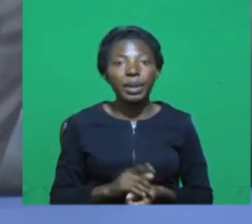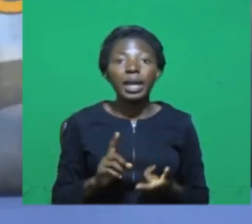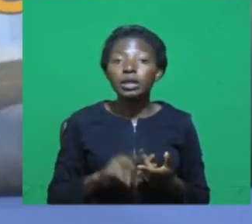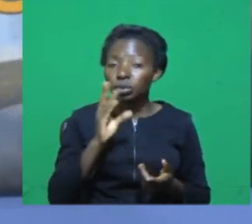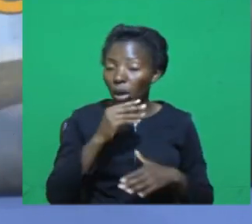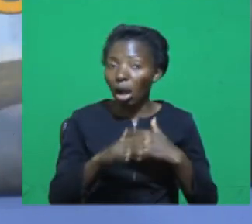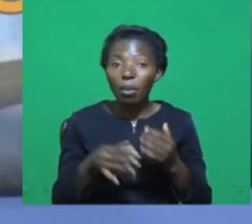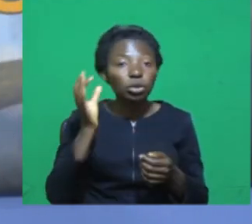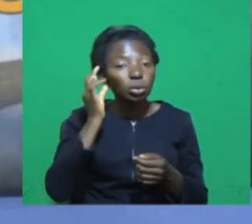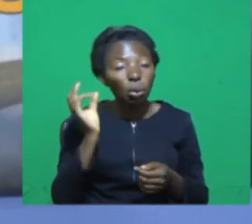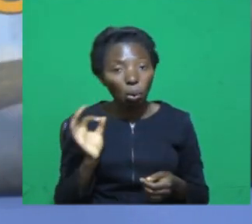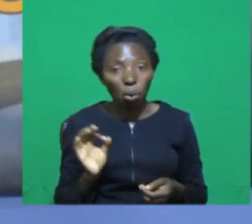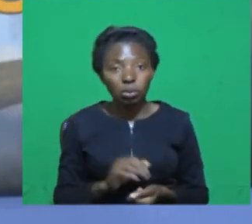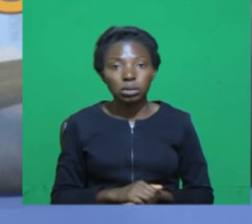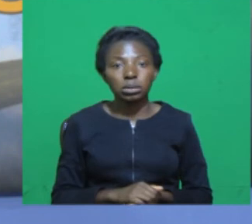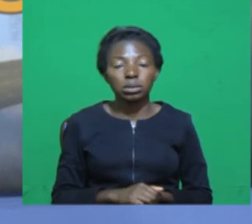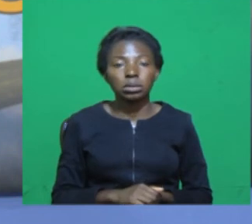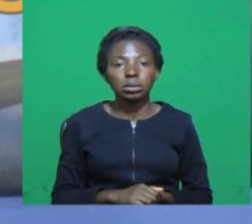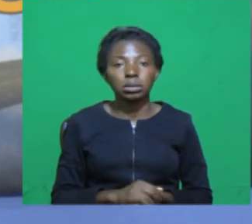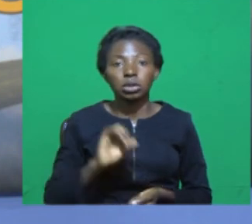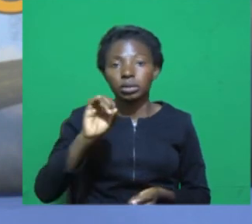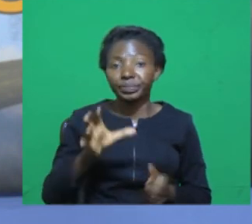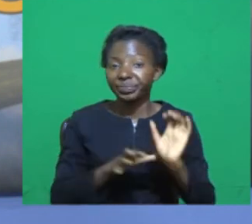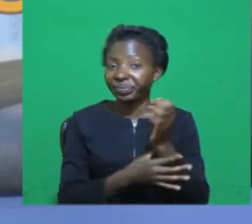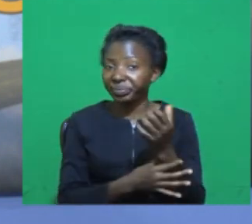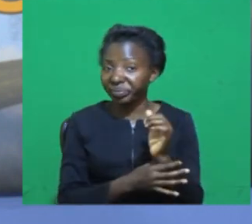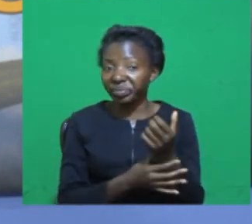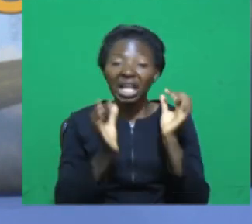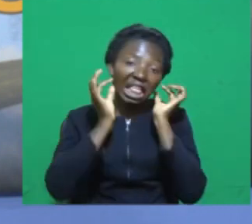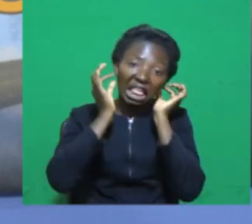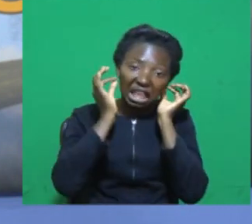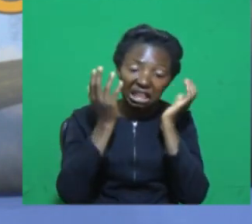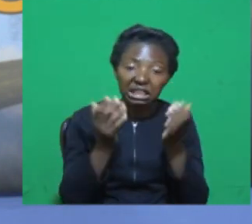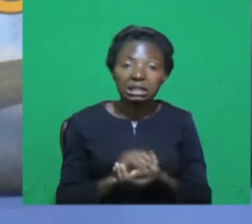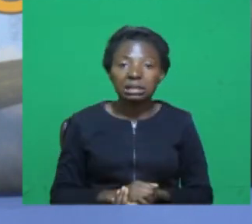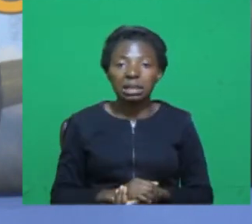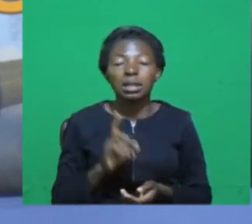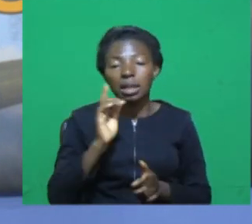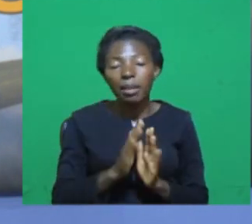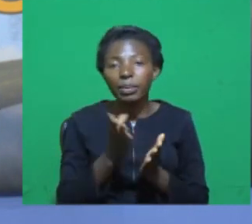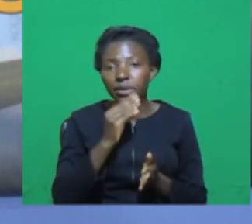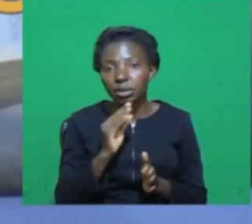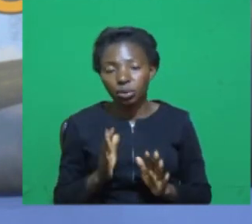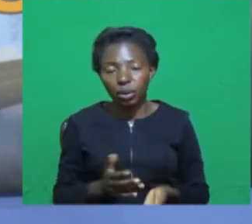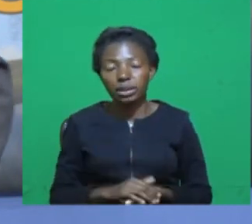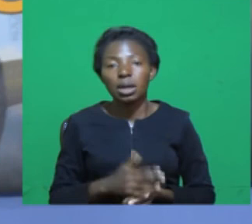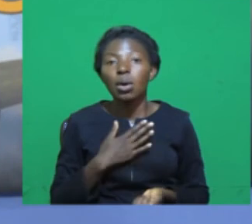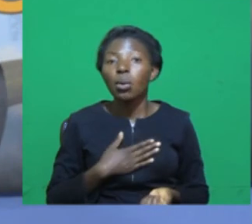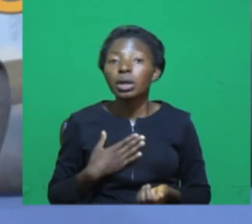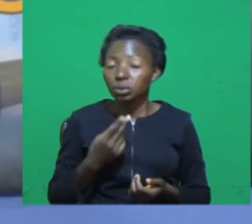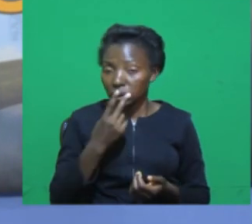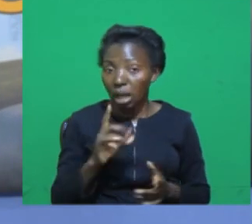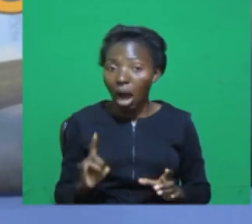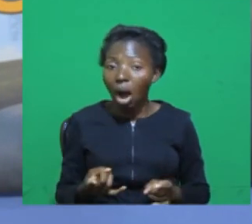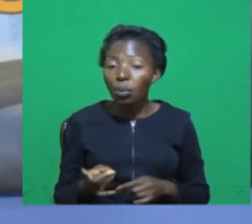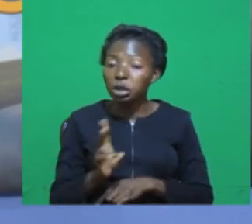apa ndopandoda kuteedza pejuwelara nematombo anokosha. Tingonzwa muchidimbu kuti bhaibheri rinoti kudii. Hatimboonai mashandisirwo